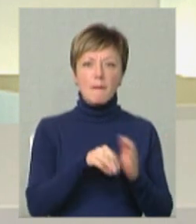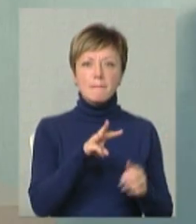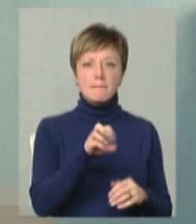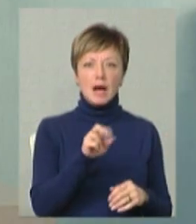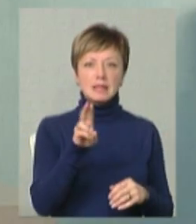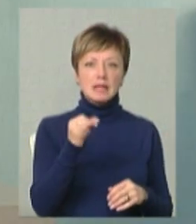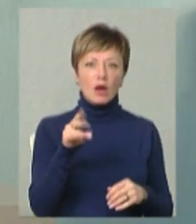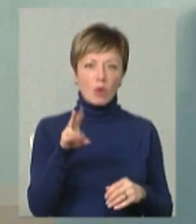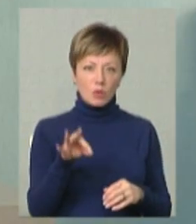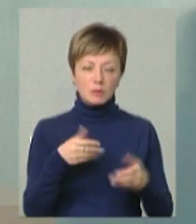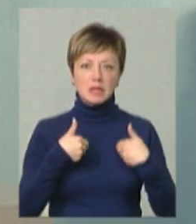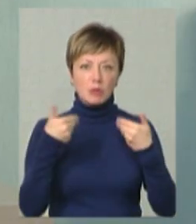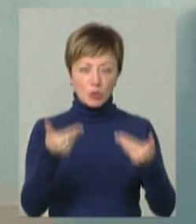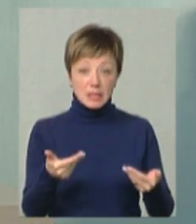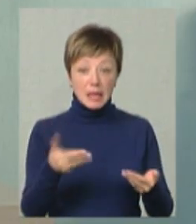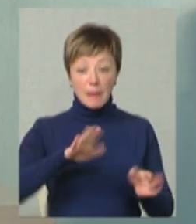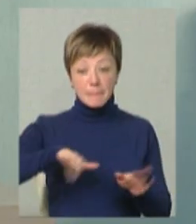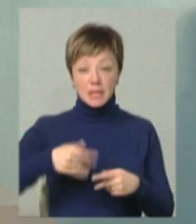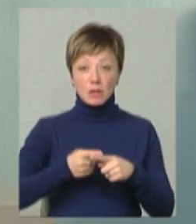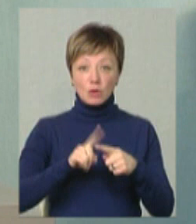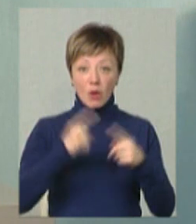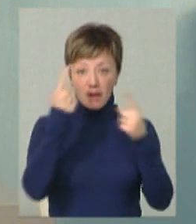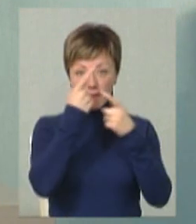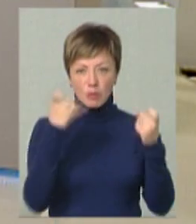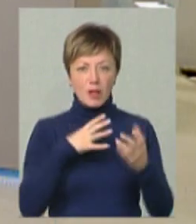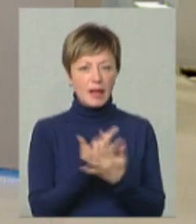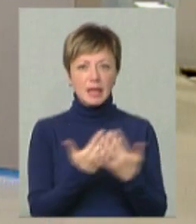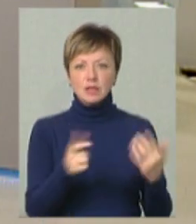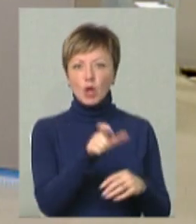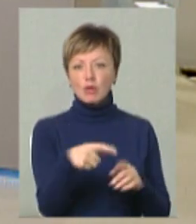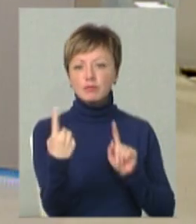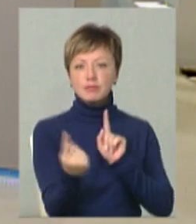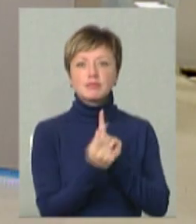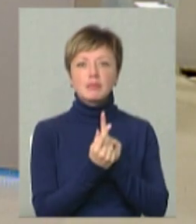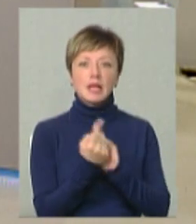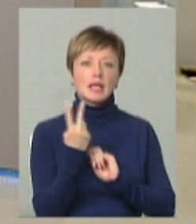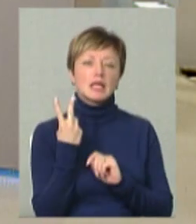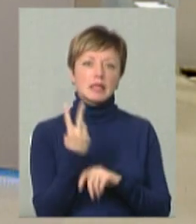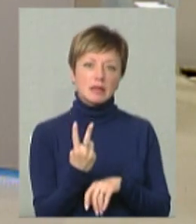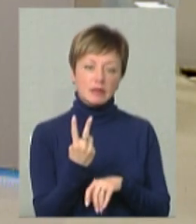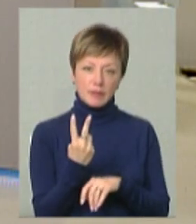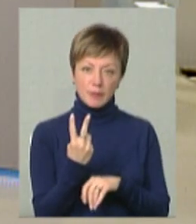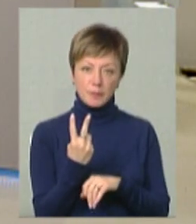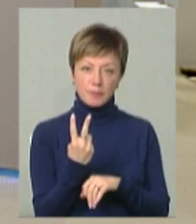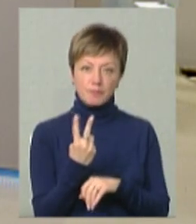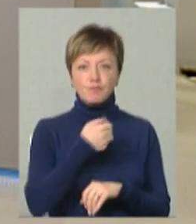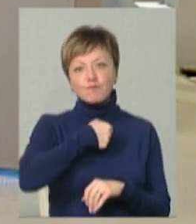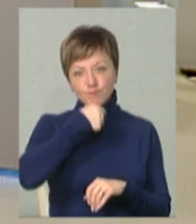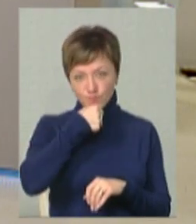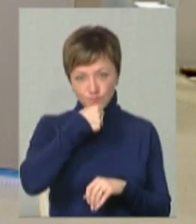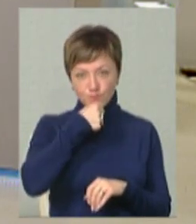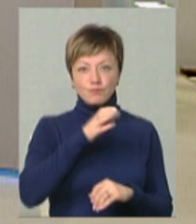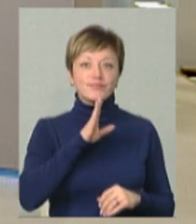і після того ефіру там були різні люди, до мене підійшли дві такі похилого